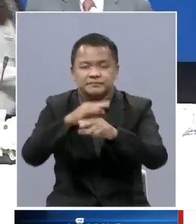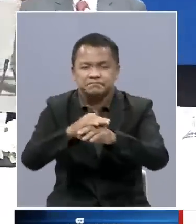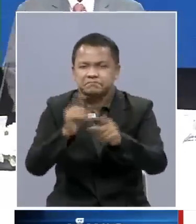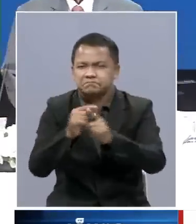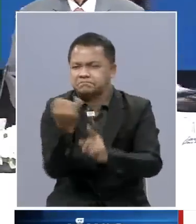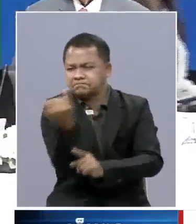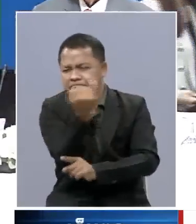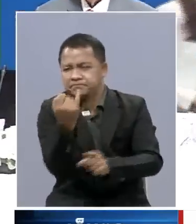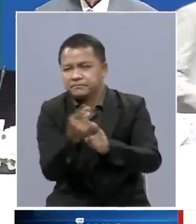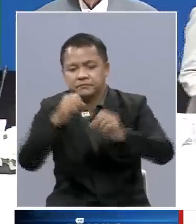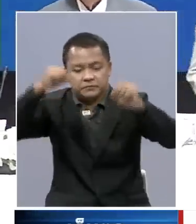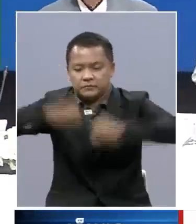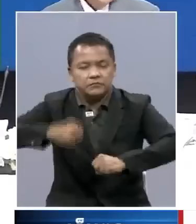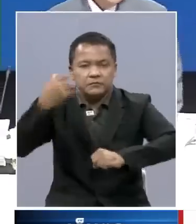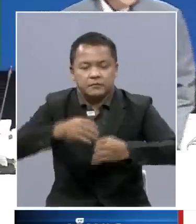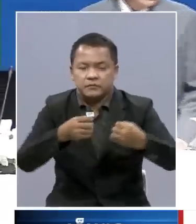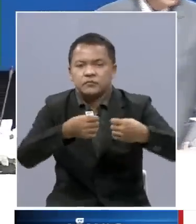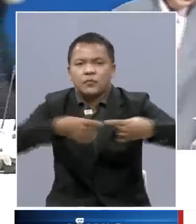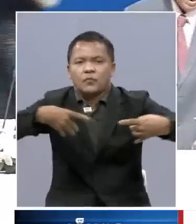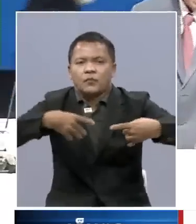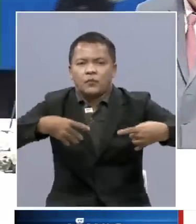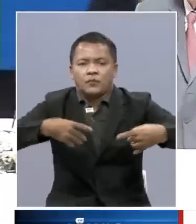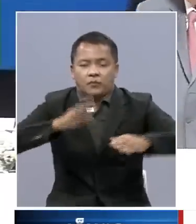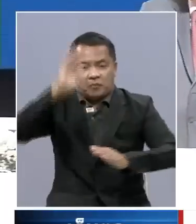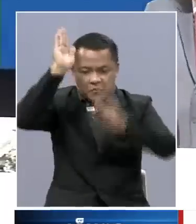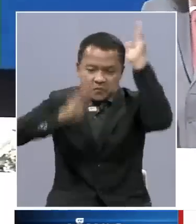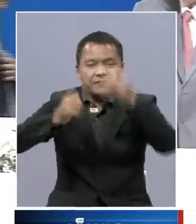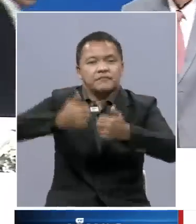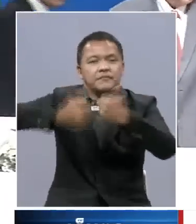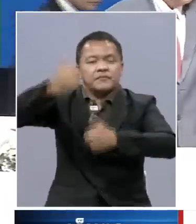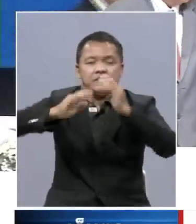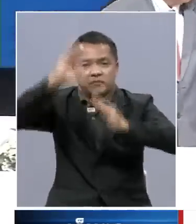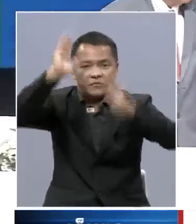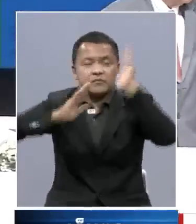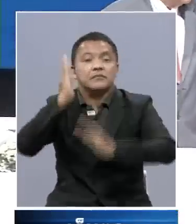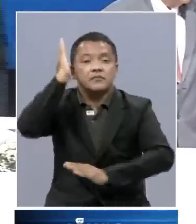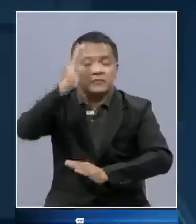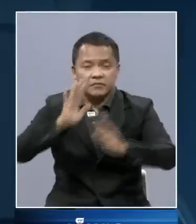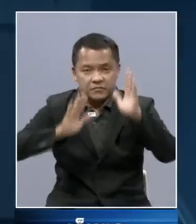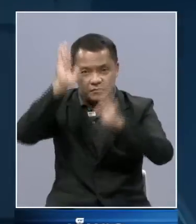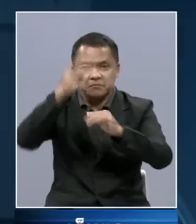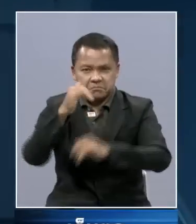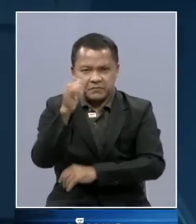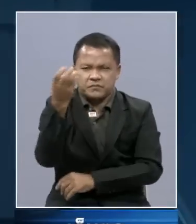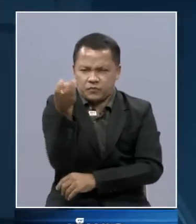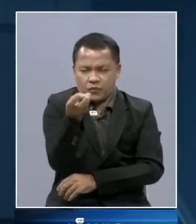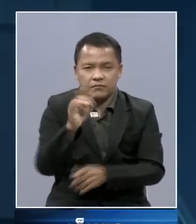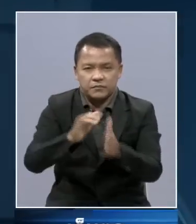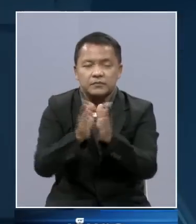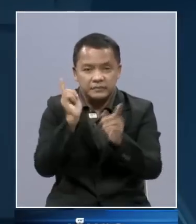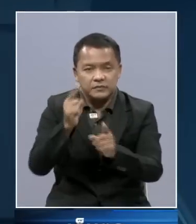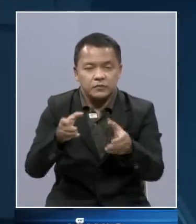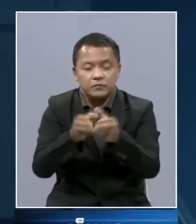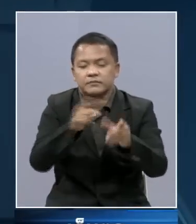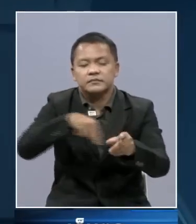ายเลยนะครับคือตกลงกันไม่ได้แล้วเกิดการโหวตแข่งกันแต่มองว่าโอกาสลักษณะแบบนี้น่าจะเกิดขึ้นได้น้อยเพราะปกติฝ่